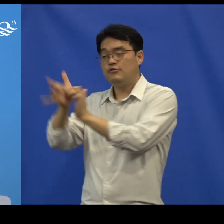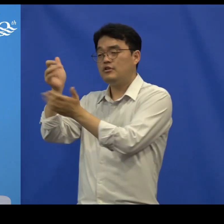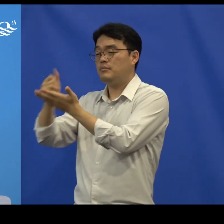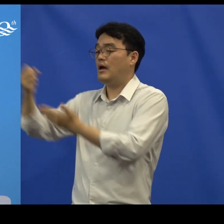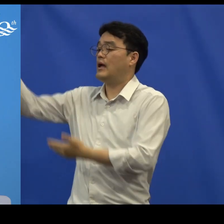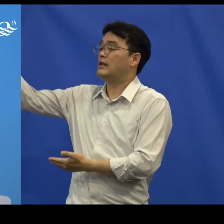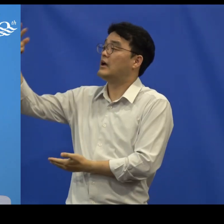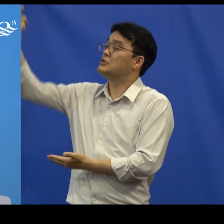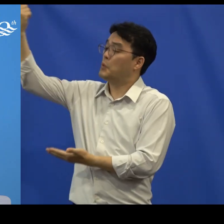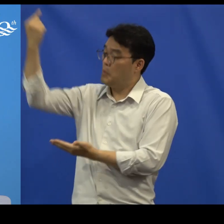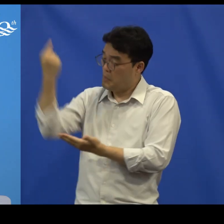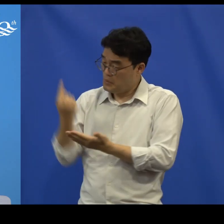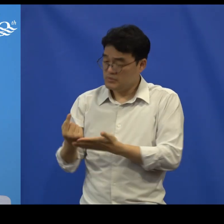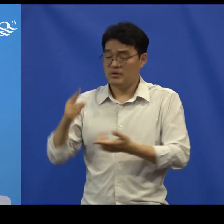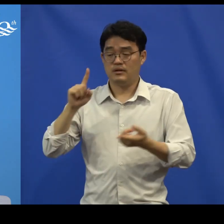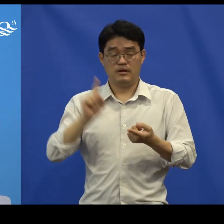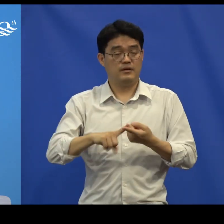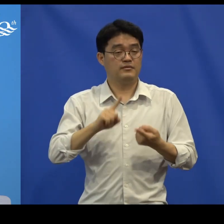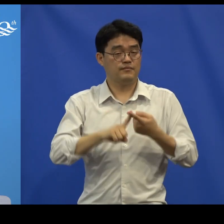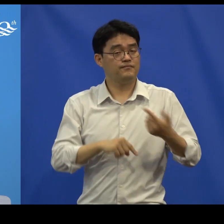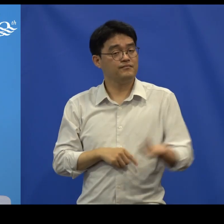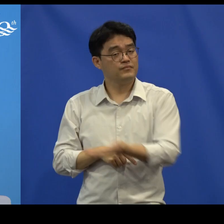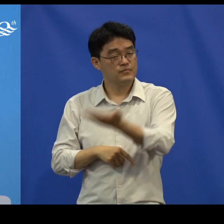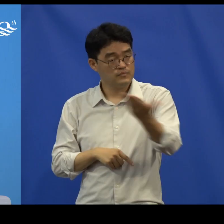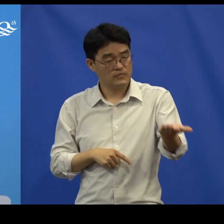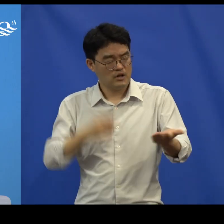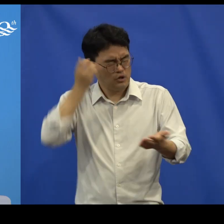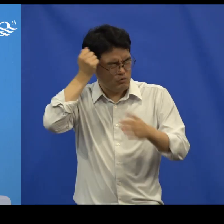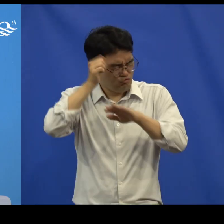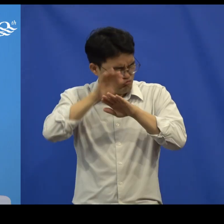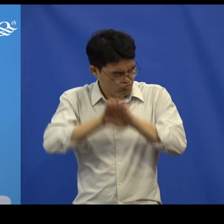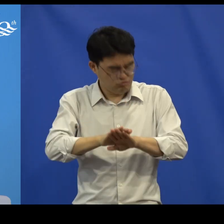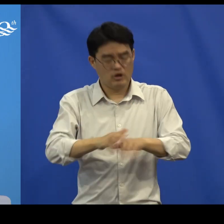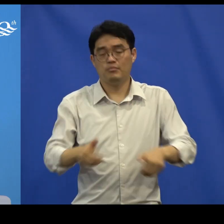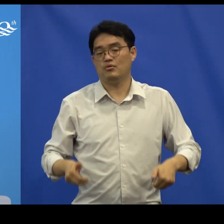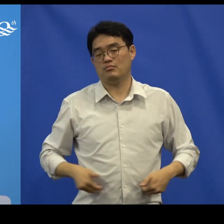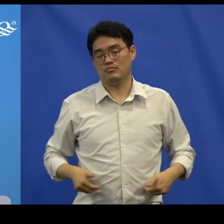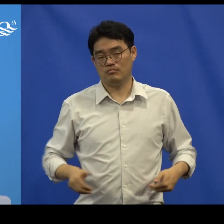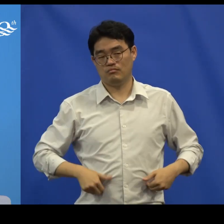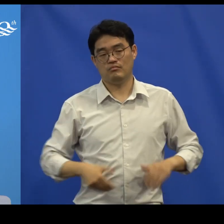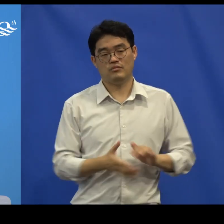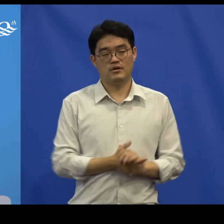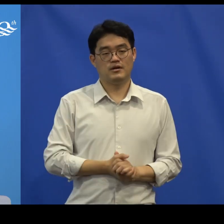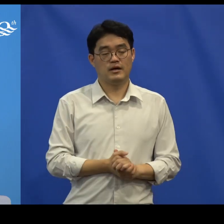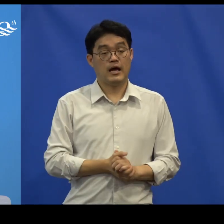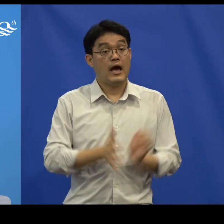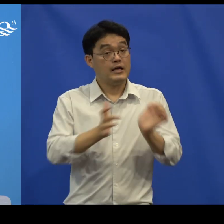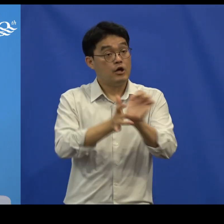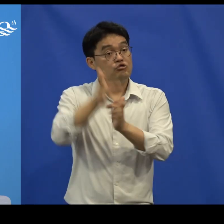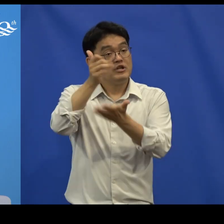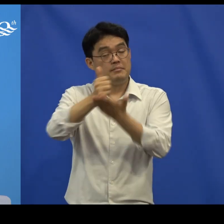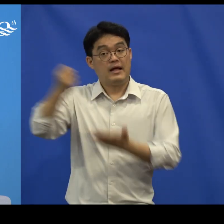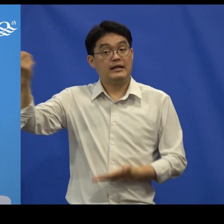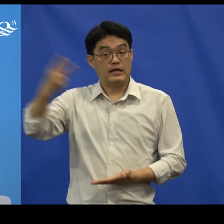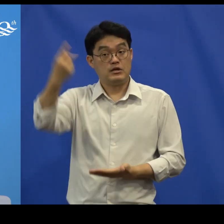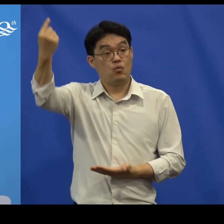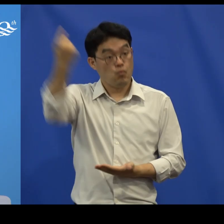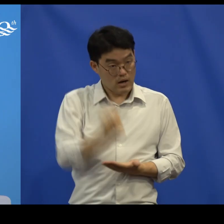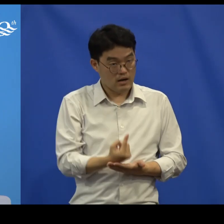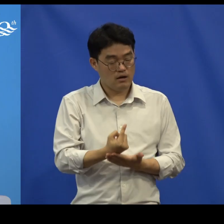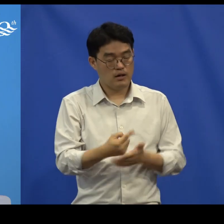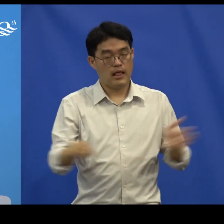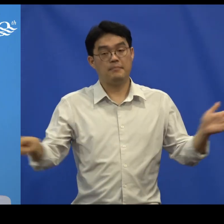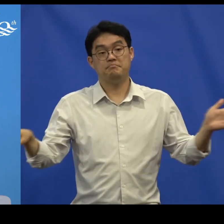오심을 염두에 두고 기도해야 돼요. 그죠? 모든 결정에 그리스도가 다시 오신다면,